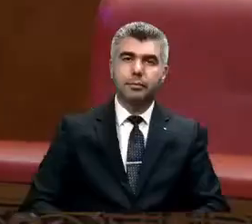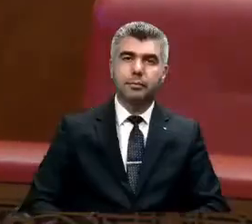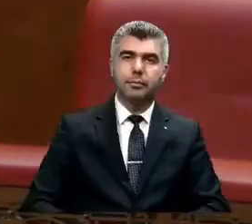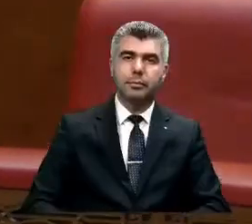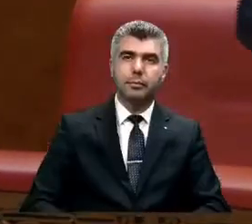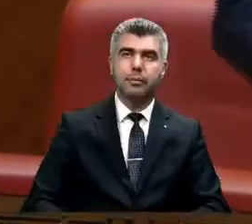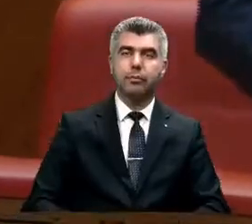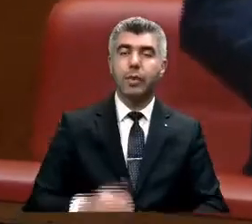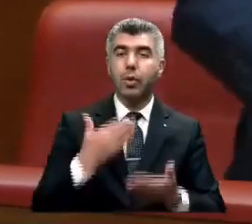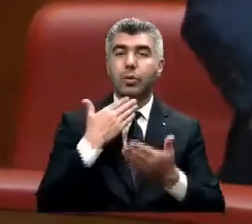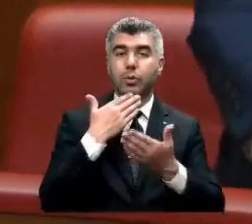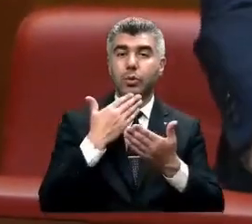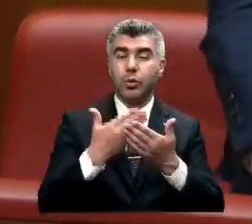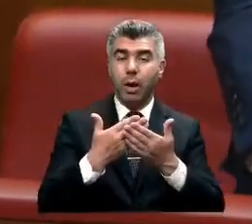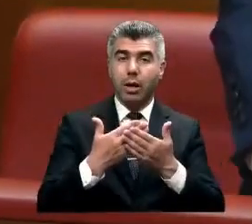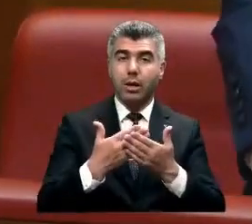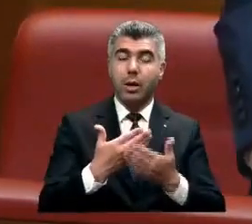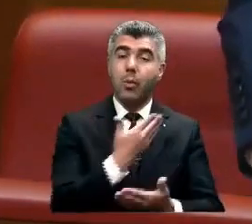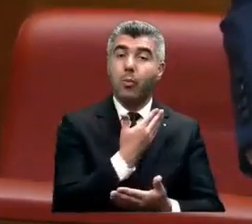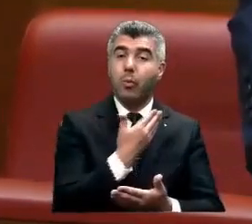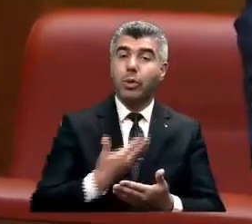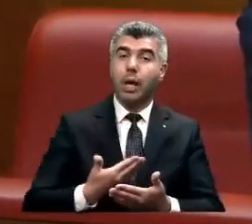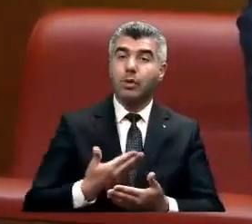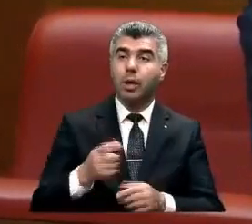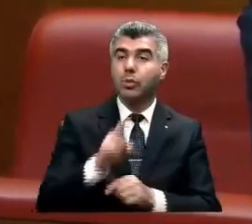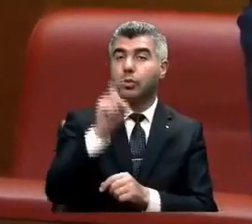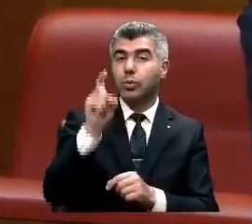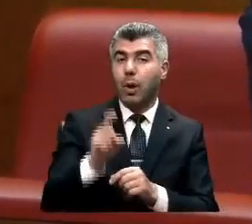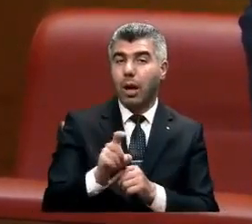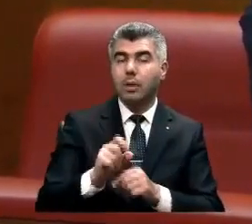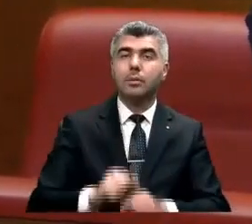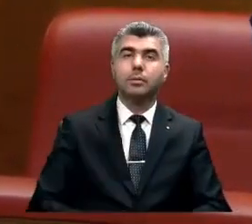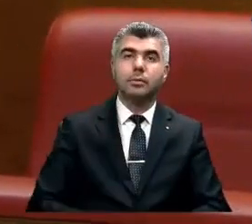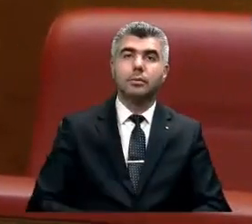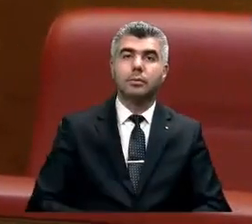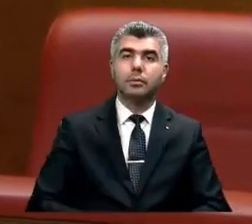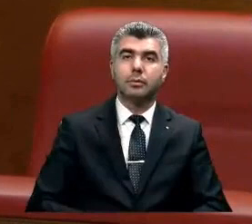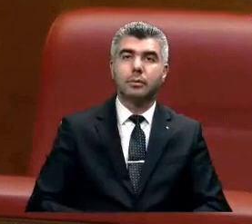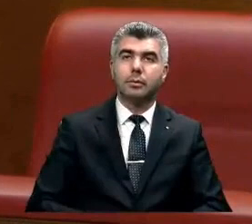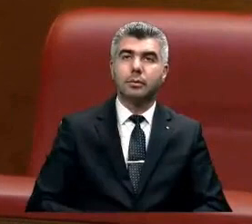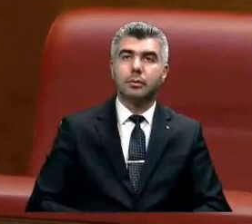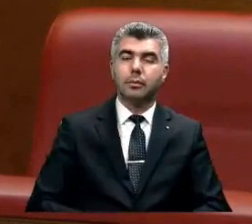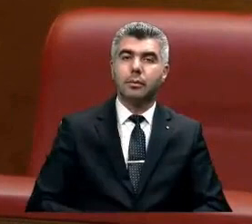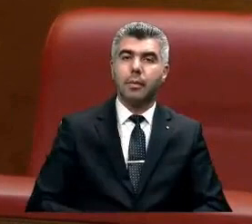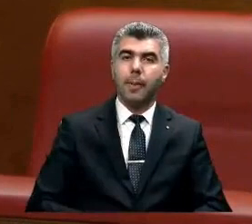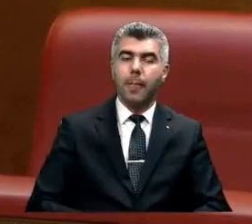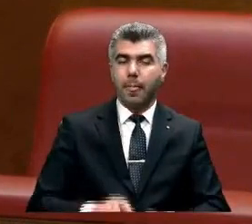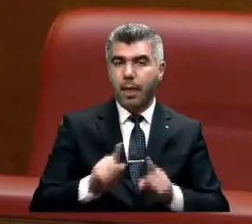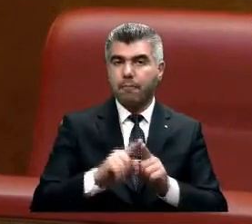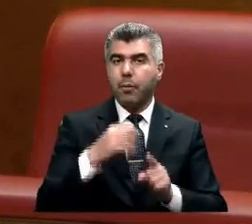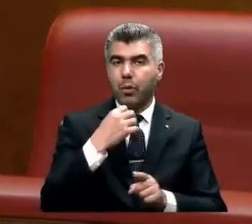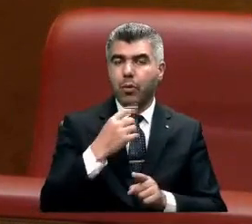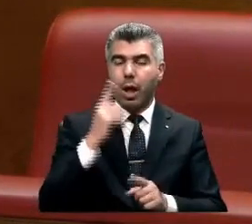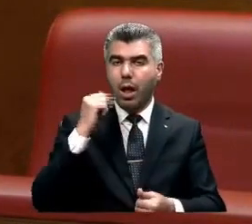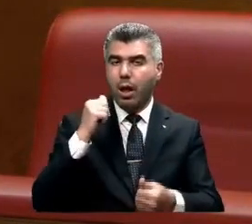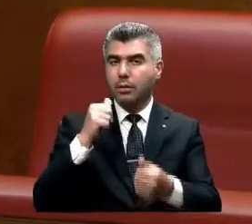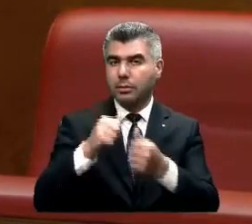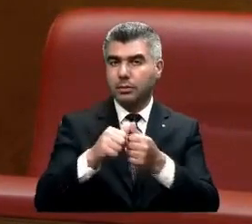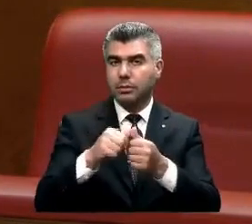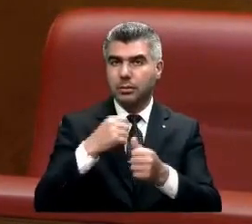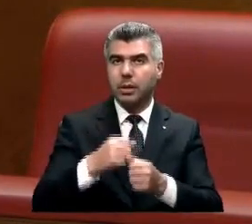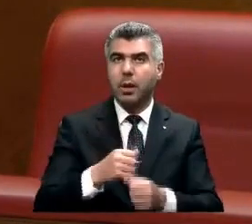شكرا جزيلا السيد المستشار على هذا السؤال هذا بغيت نذكر بانه هذا الموضوع